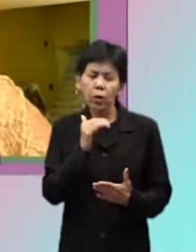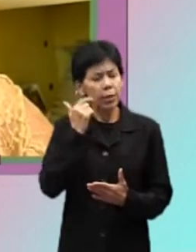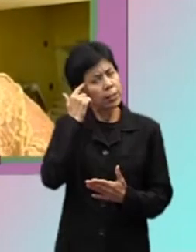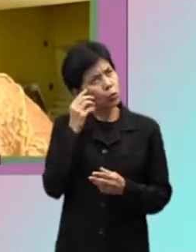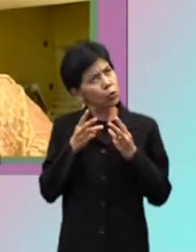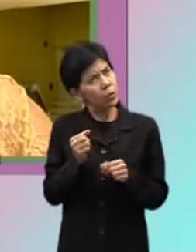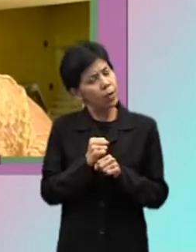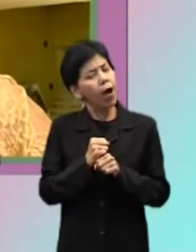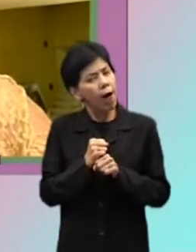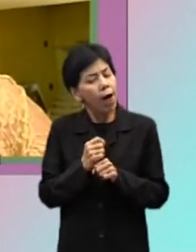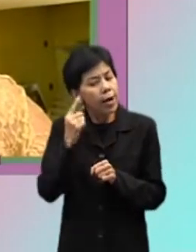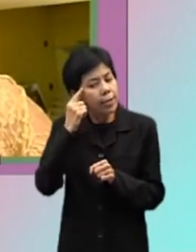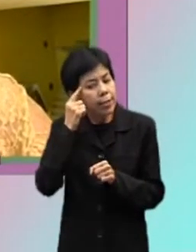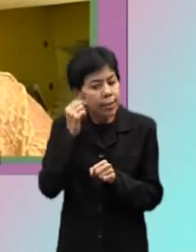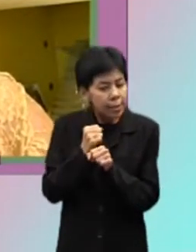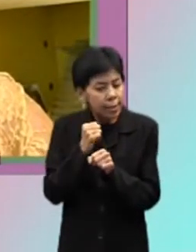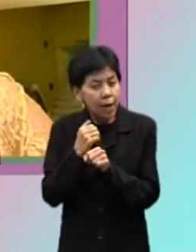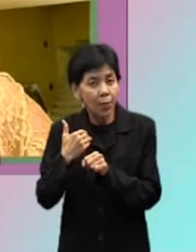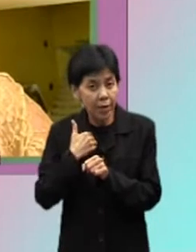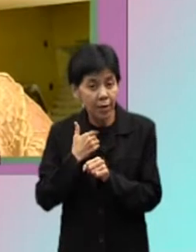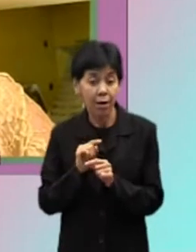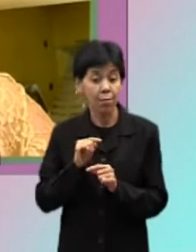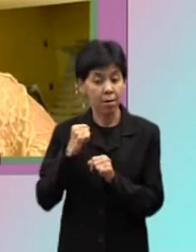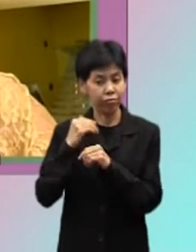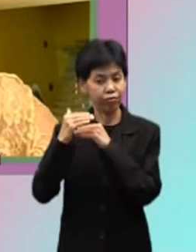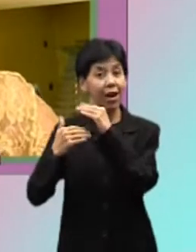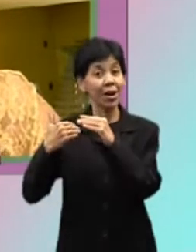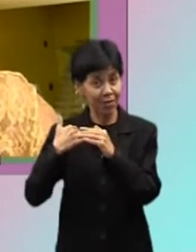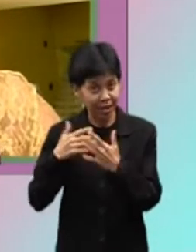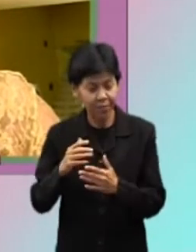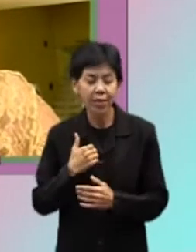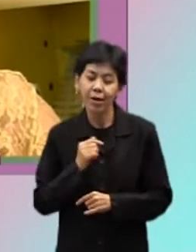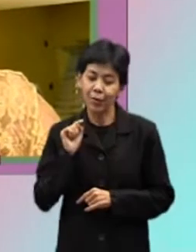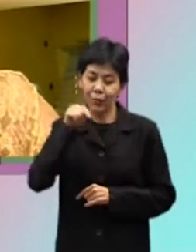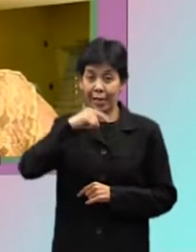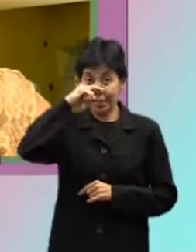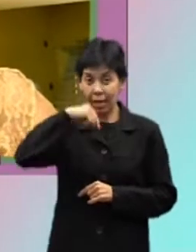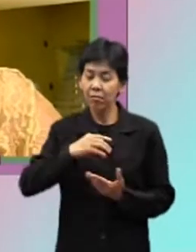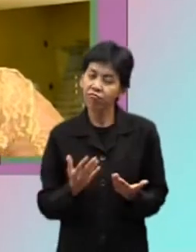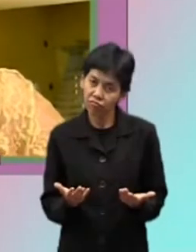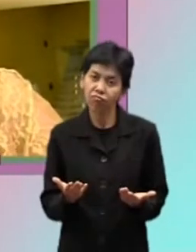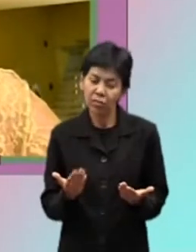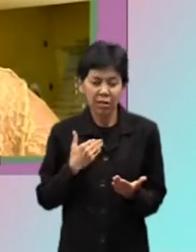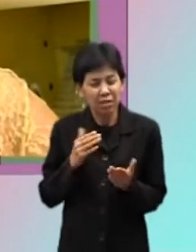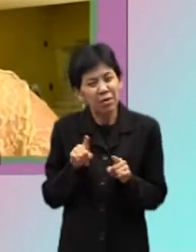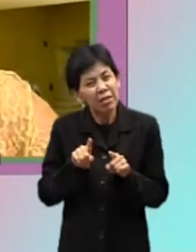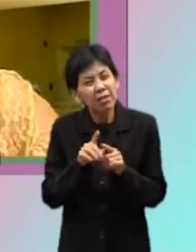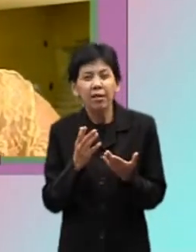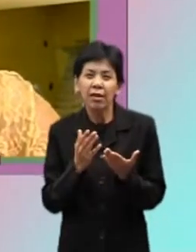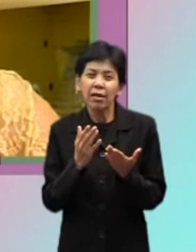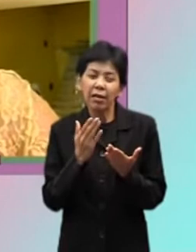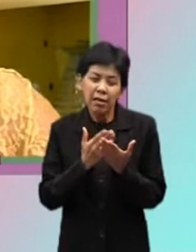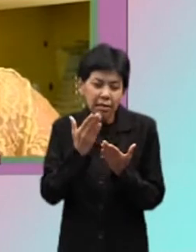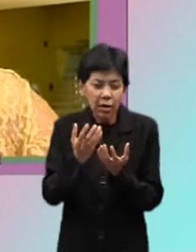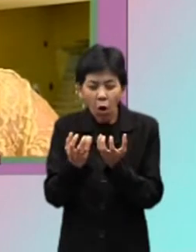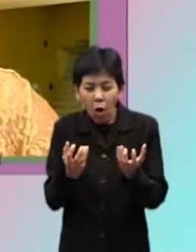งๆกลับมาถึงก็ได้มีการพัฒนาเกิดขึ้นในขณะที่พัฒนาเกิดขึ้นเนี่ยนะคะมันเราไม่สามารถที่จะซื้อ